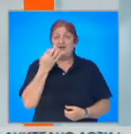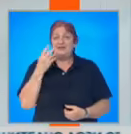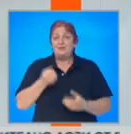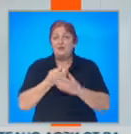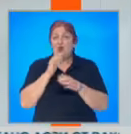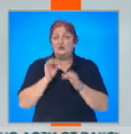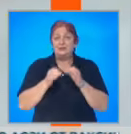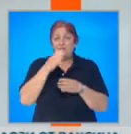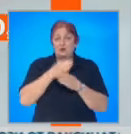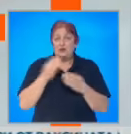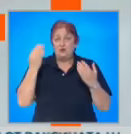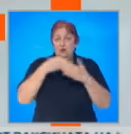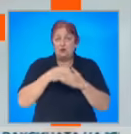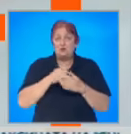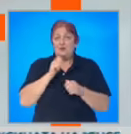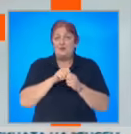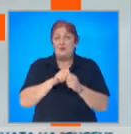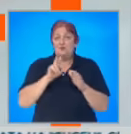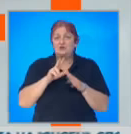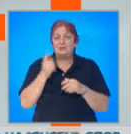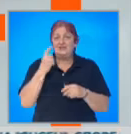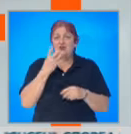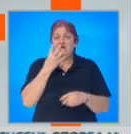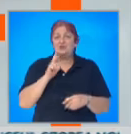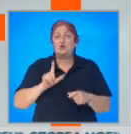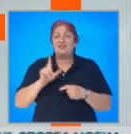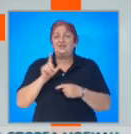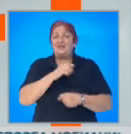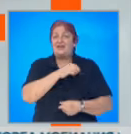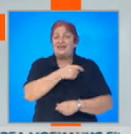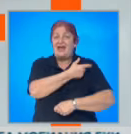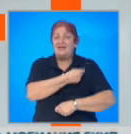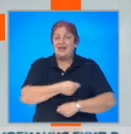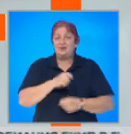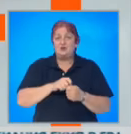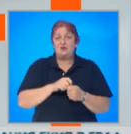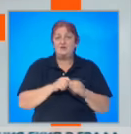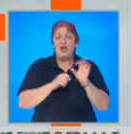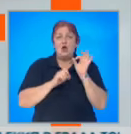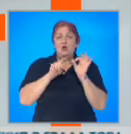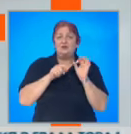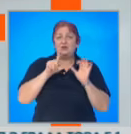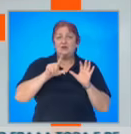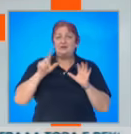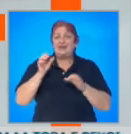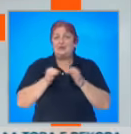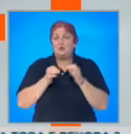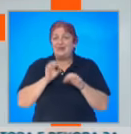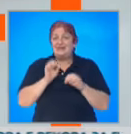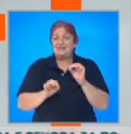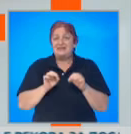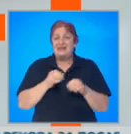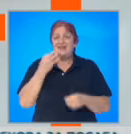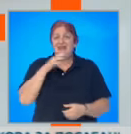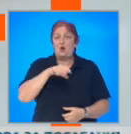135 новозаразени за последното денонощие при направени 18419 теста. Това прави 0,73% заразени.